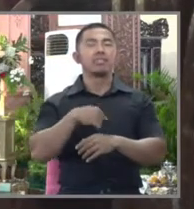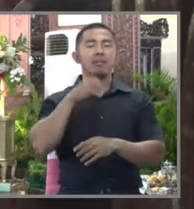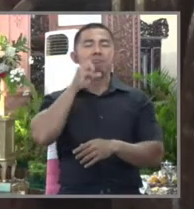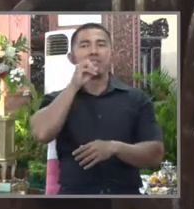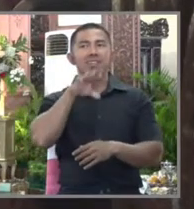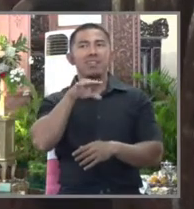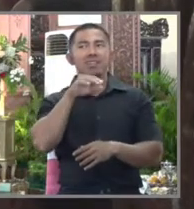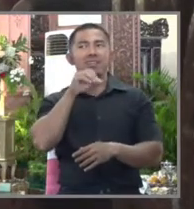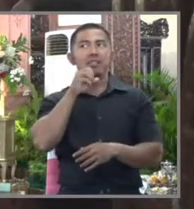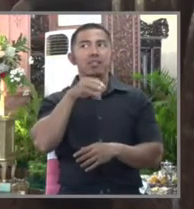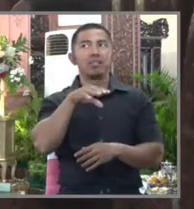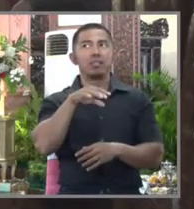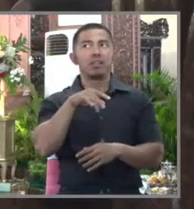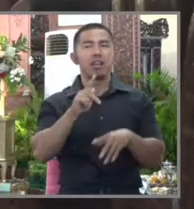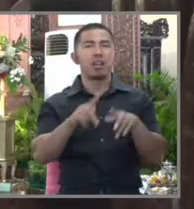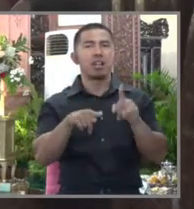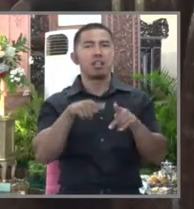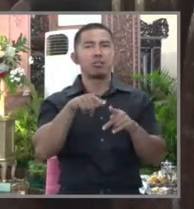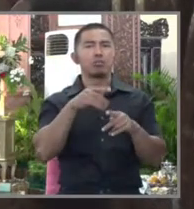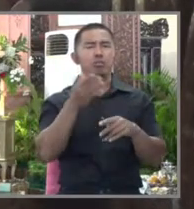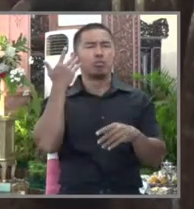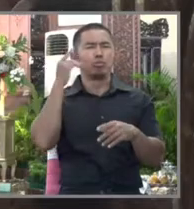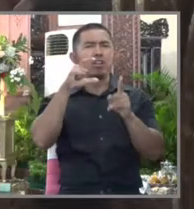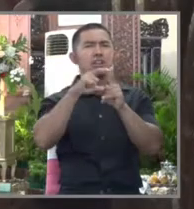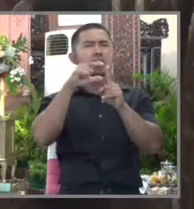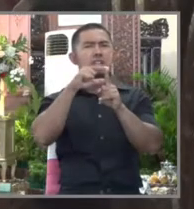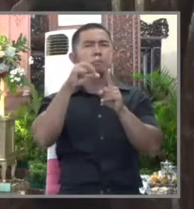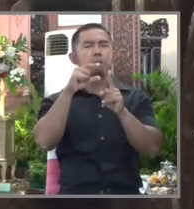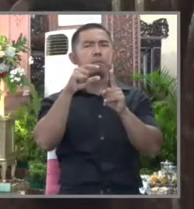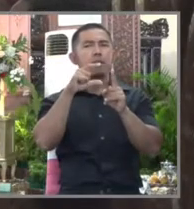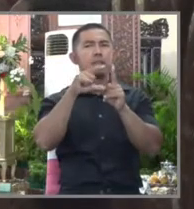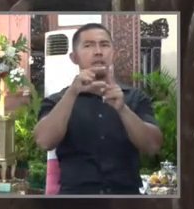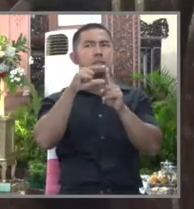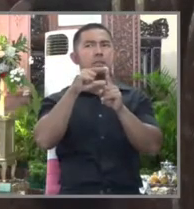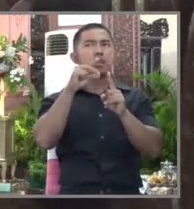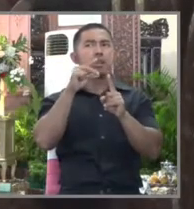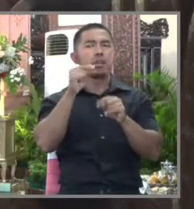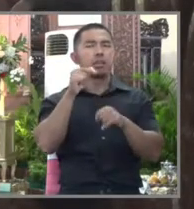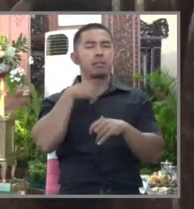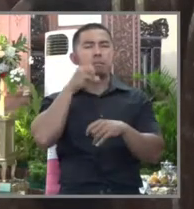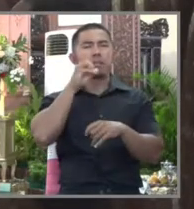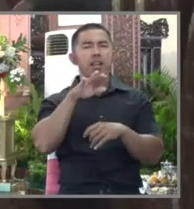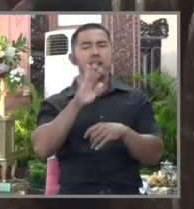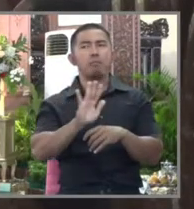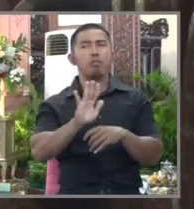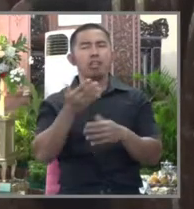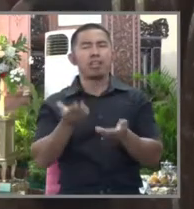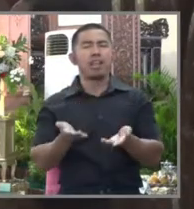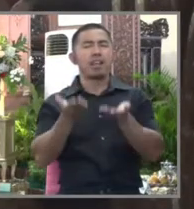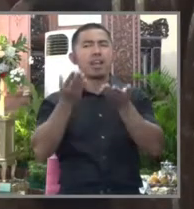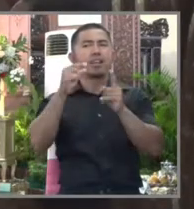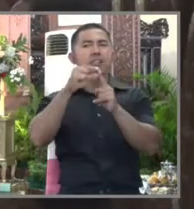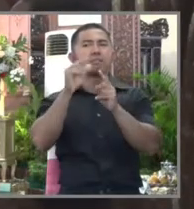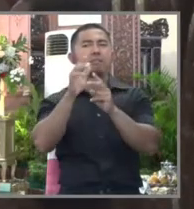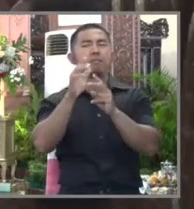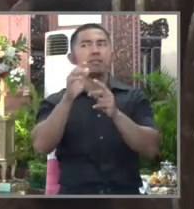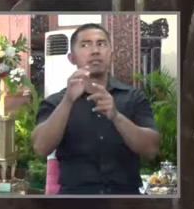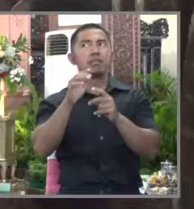terus terang lagi bicara. Wong itu sejak saya di DPR dulu udah bicara kok. Karena tidak boleh ngangkat, maka